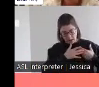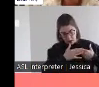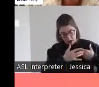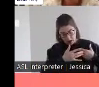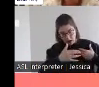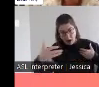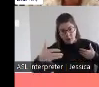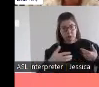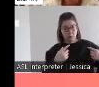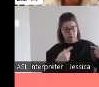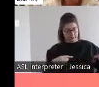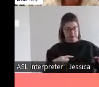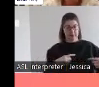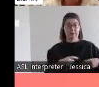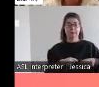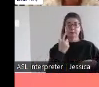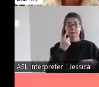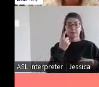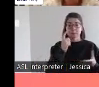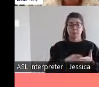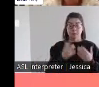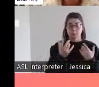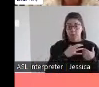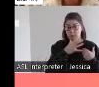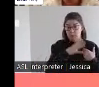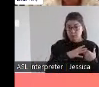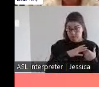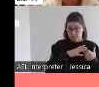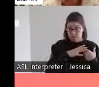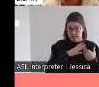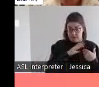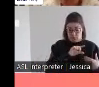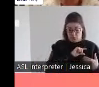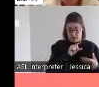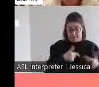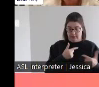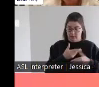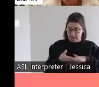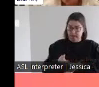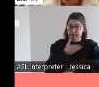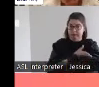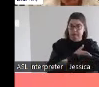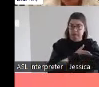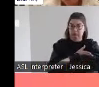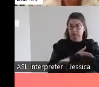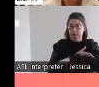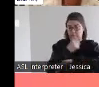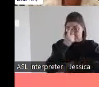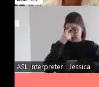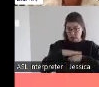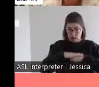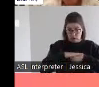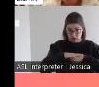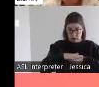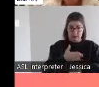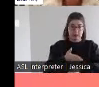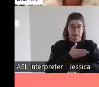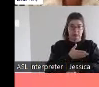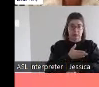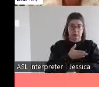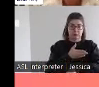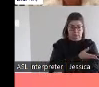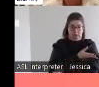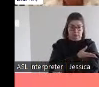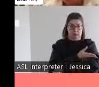de la recherche. On voulait voir comment les femmes se débrouillaient sur le temps. On a constaté que leur qualité de vie s'améliorait de